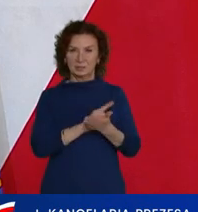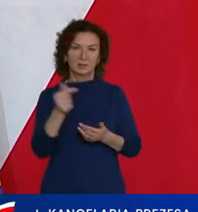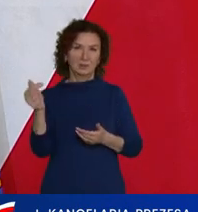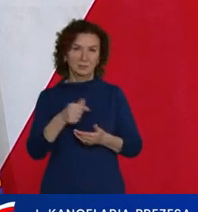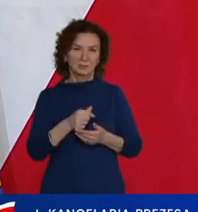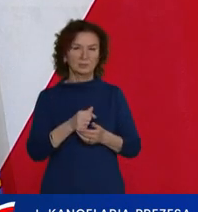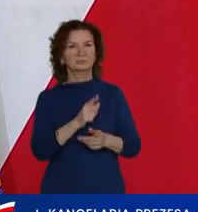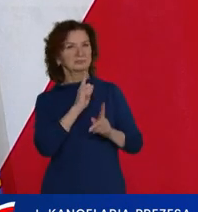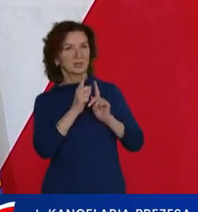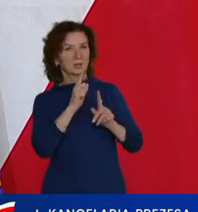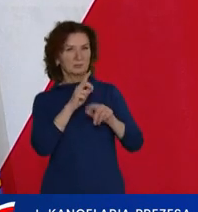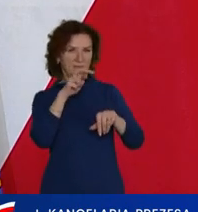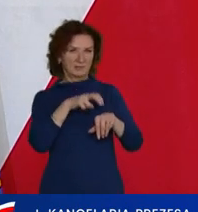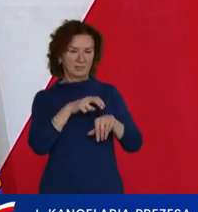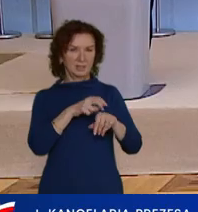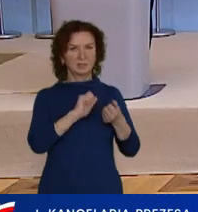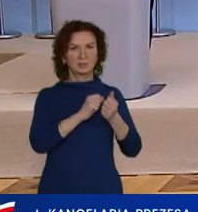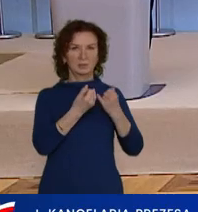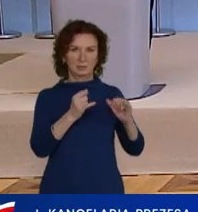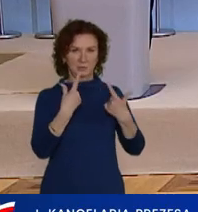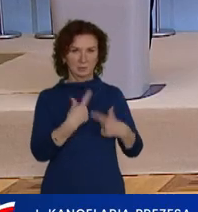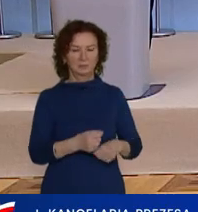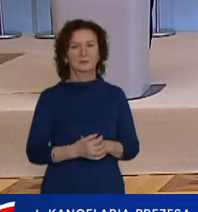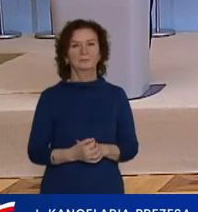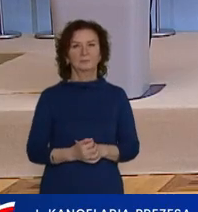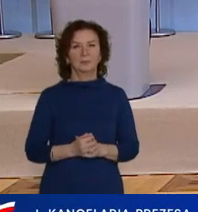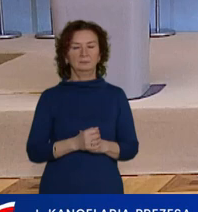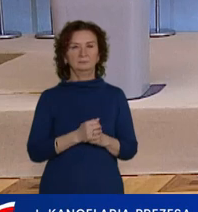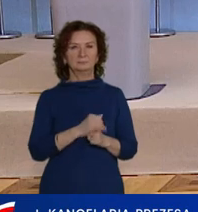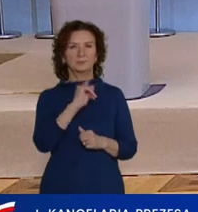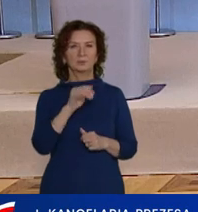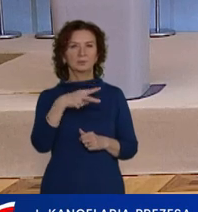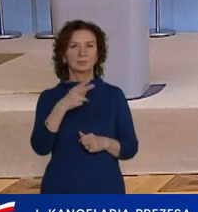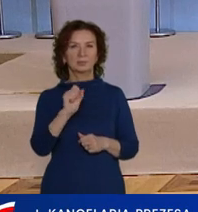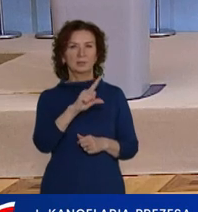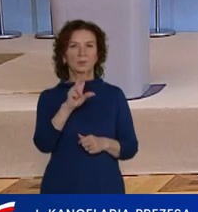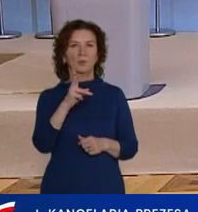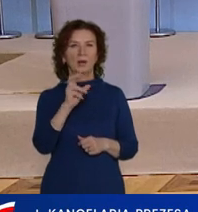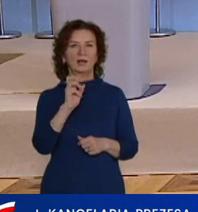osoba inna z tej pierwszej podgrupy. Dziękuję. Redaktor Justyna Łukawska, Fakt.